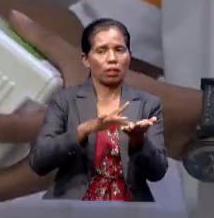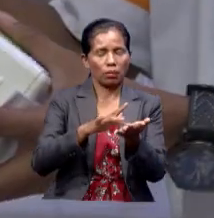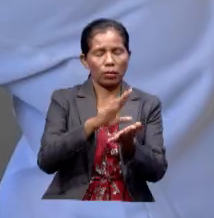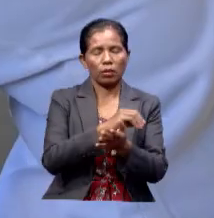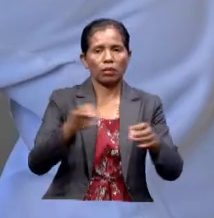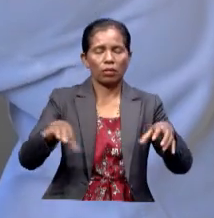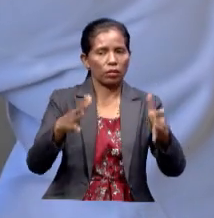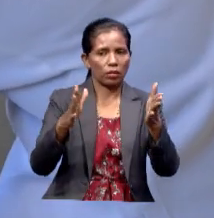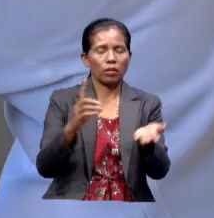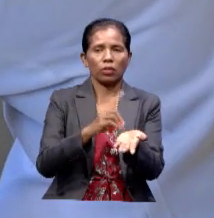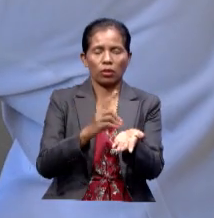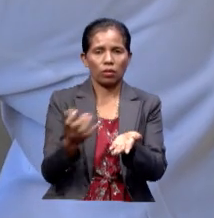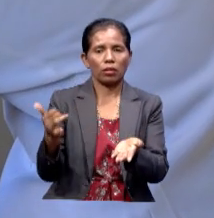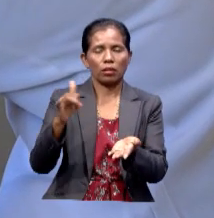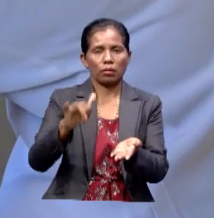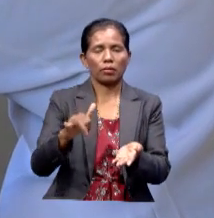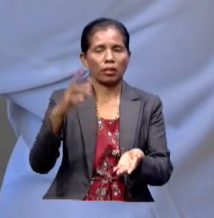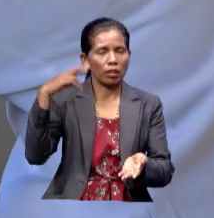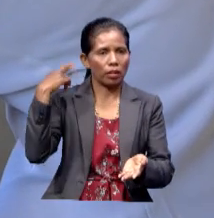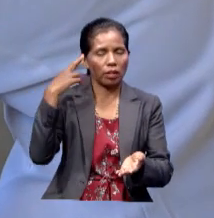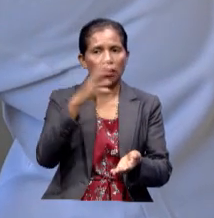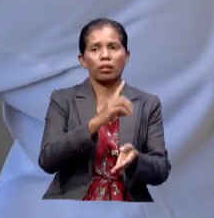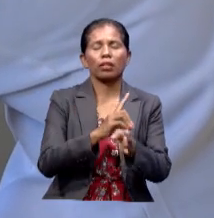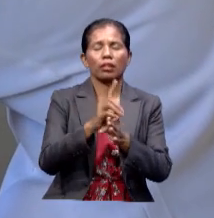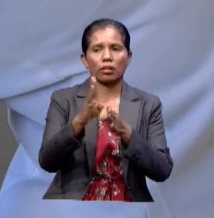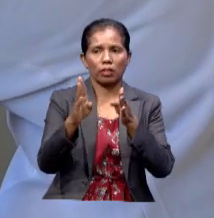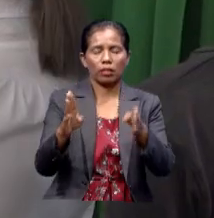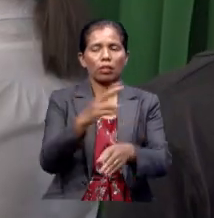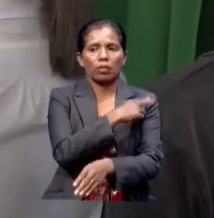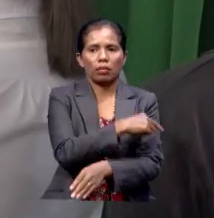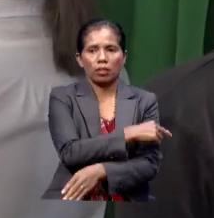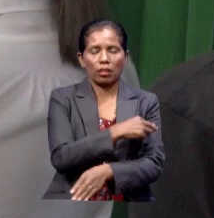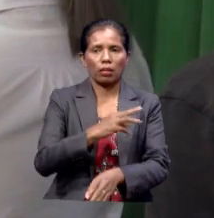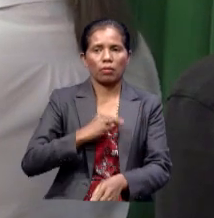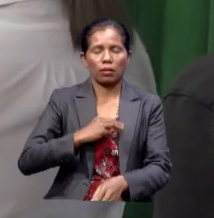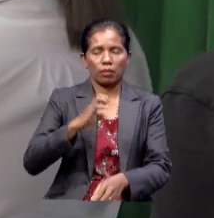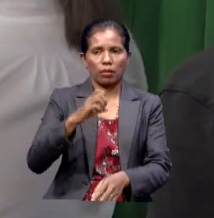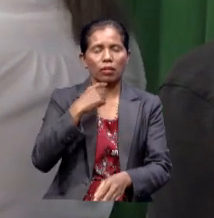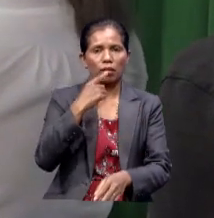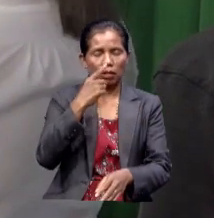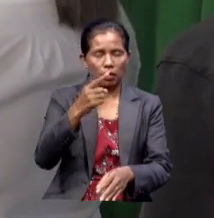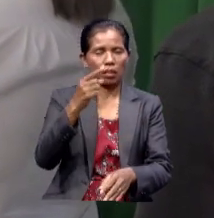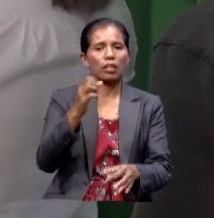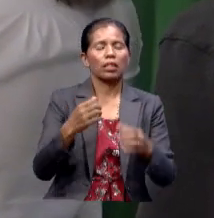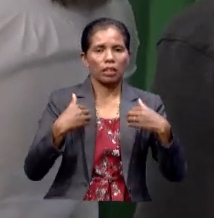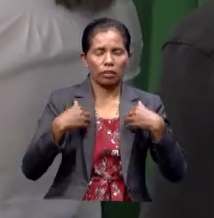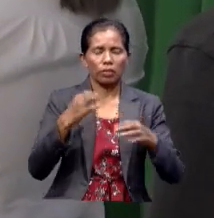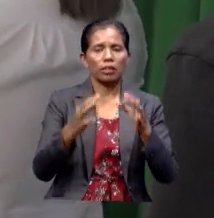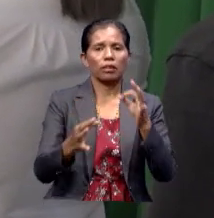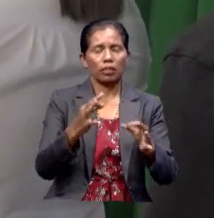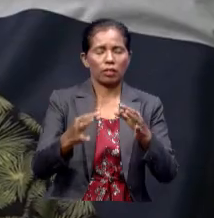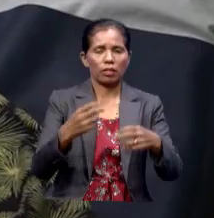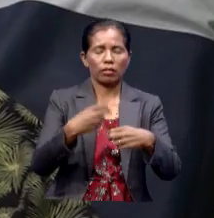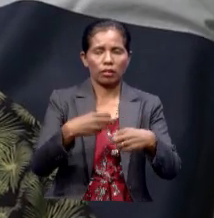espesialista timoroan baradio komunidade mauloko Mobisi diretur eksekutiva Ospital Referal Mobisi rekunyese mas kehetan dificultade oi-oin durante